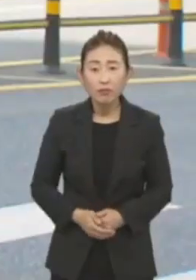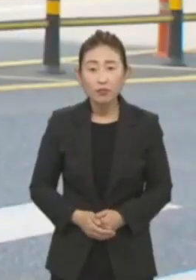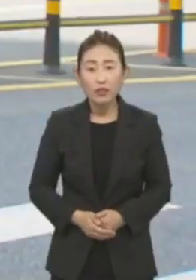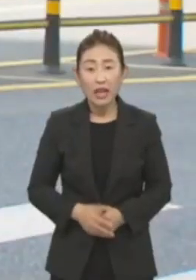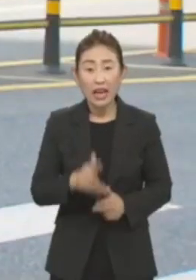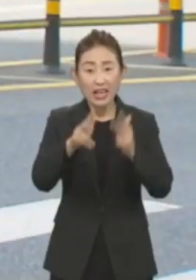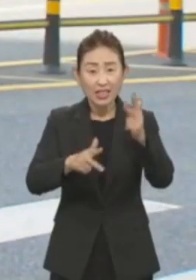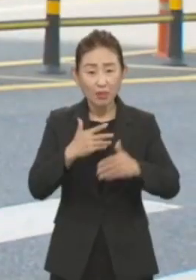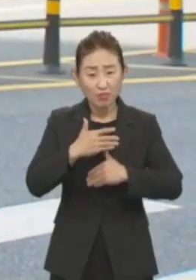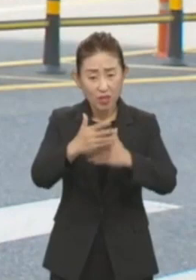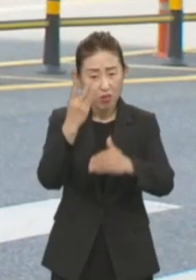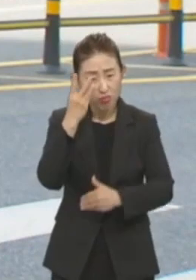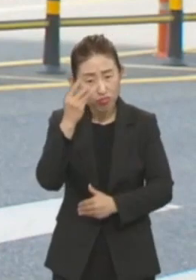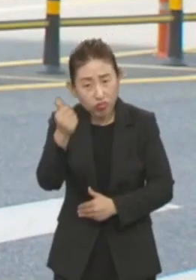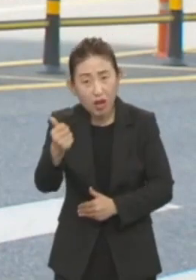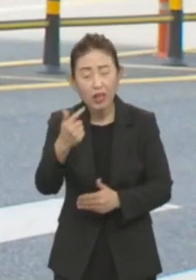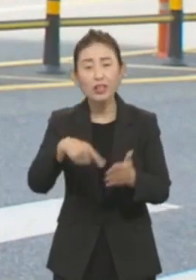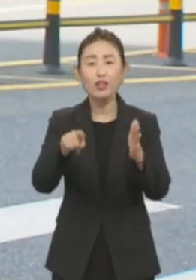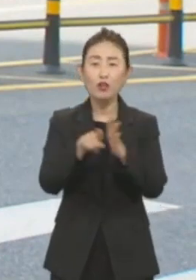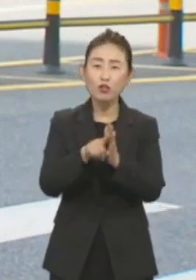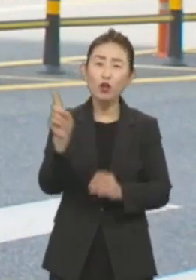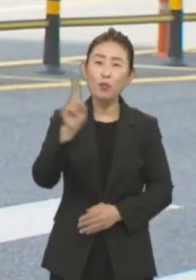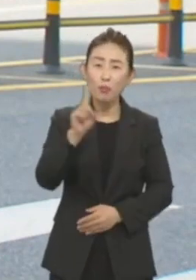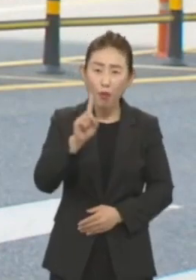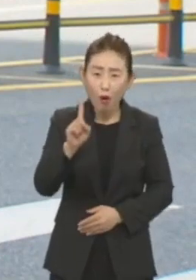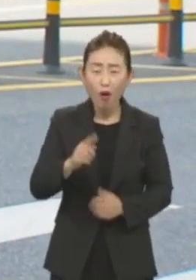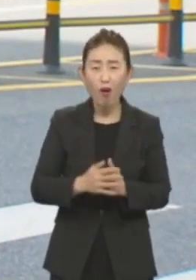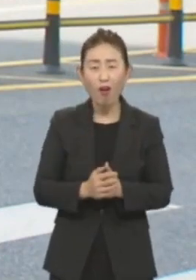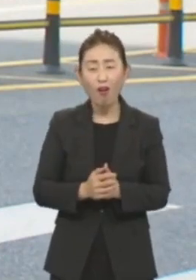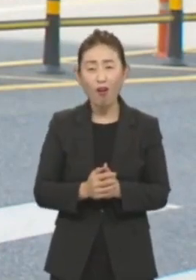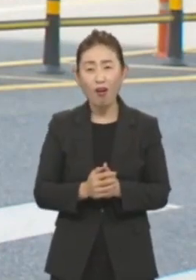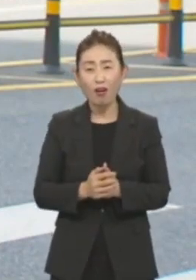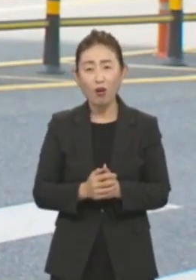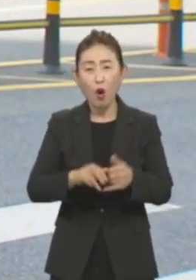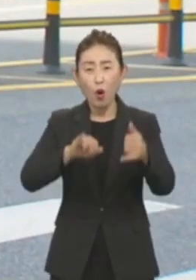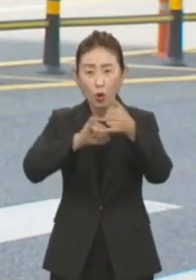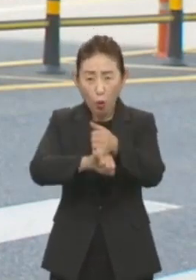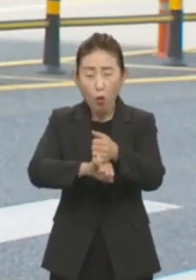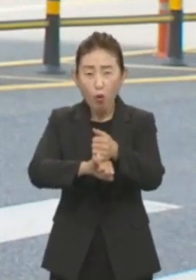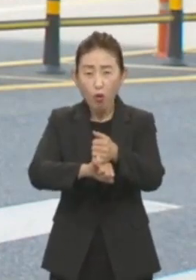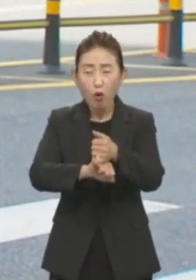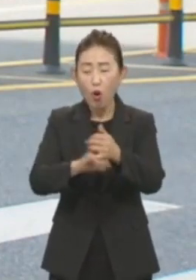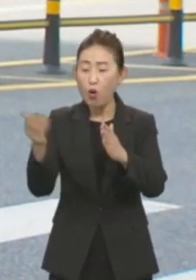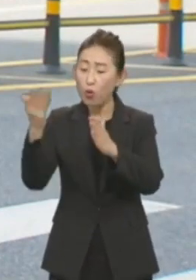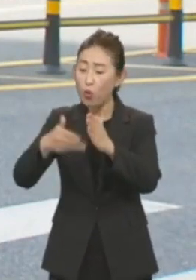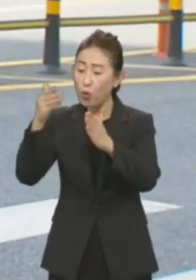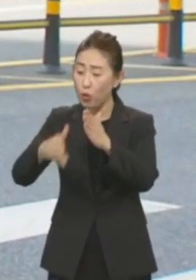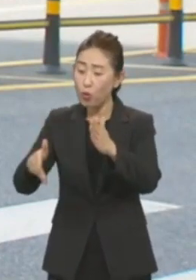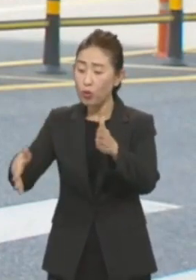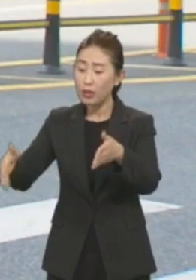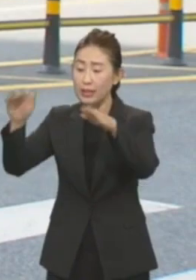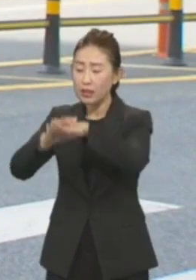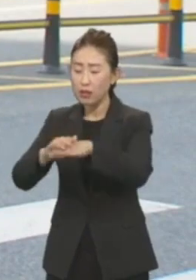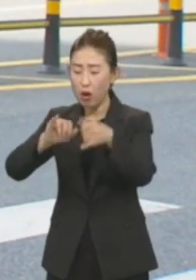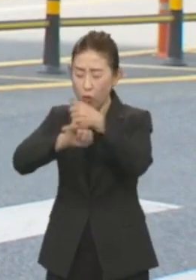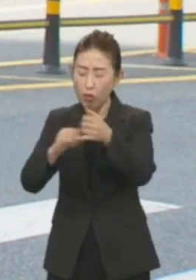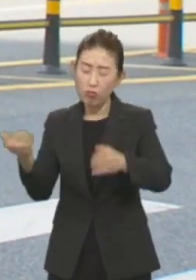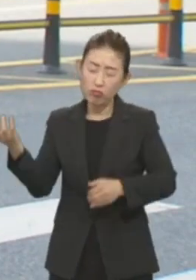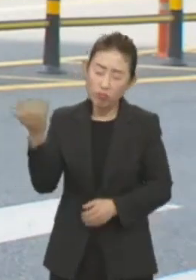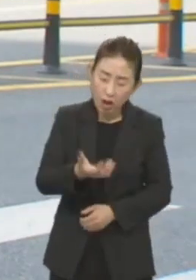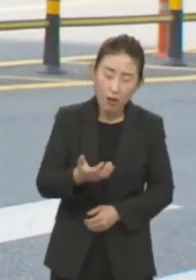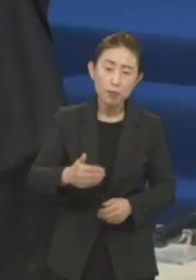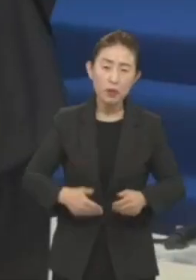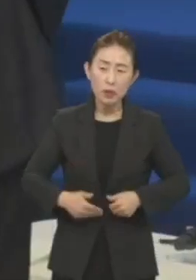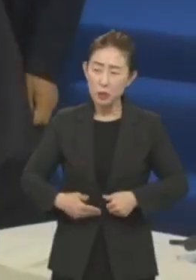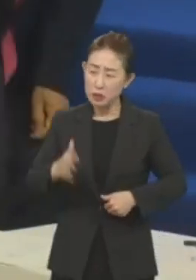사업이 성공적으로 안착하려면 불확실성 제거가 중요한데 사업의 핵심인 공공기관 추가 이전은 여전히 안개